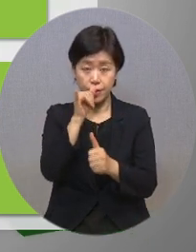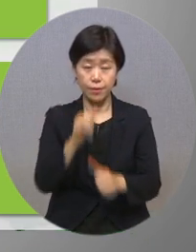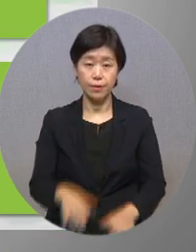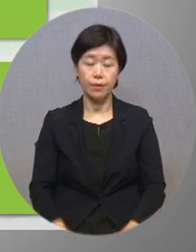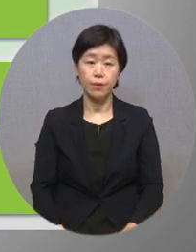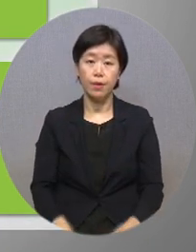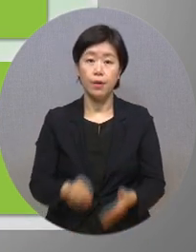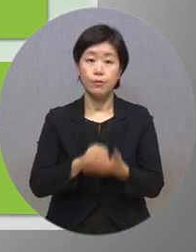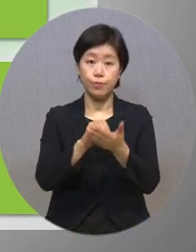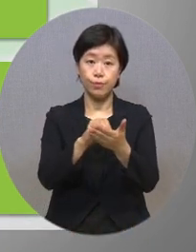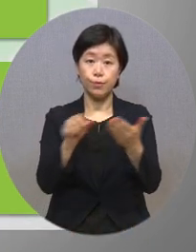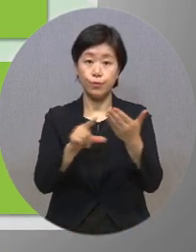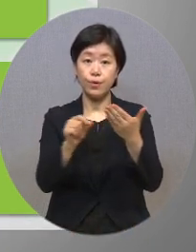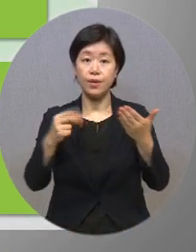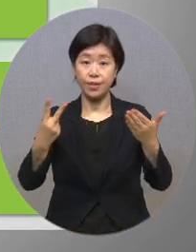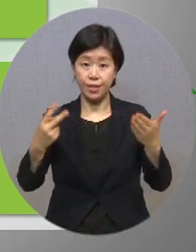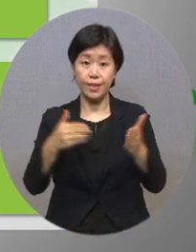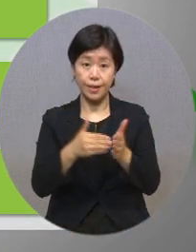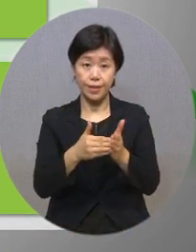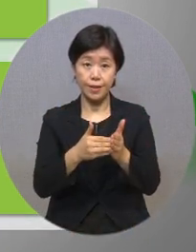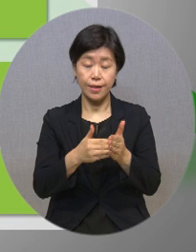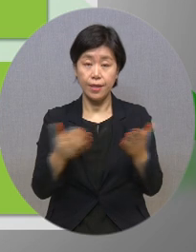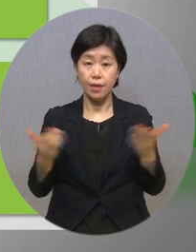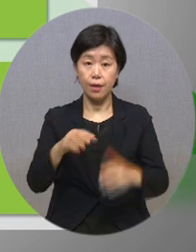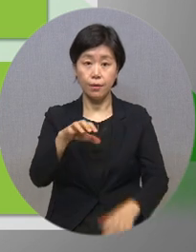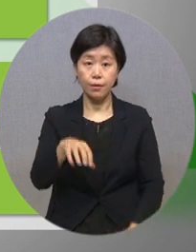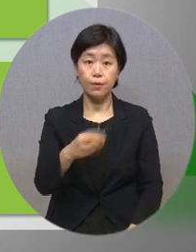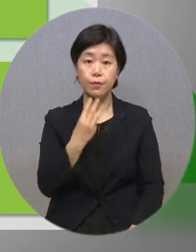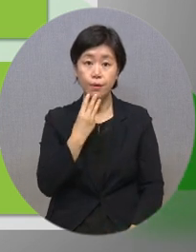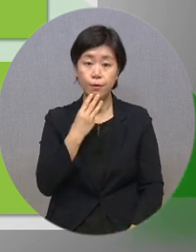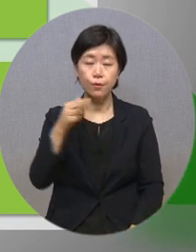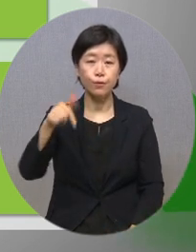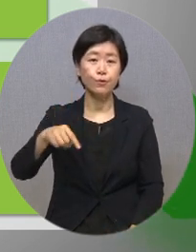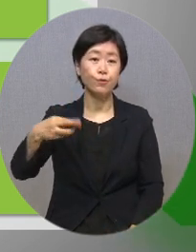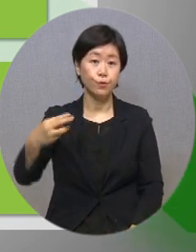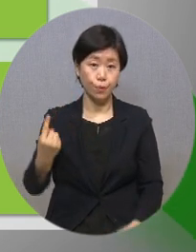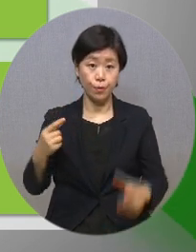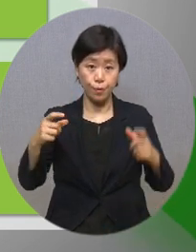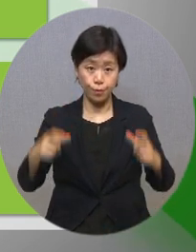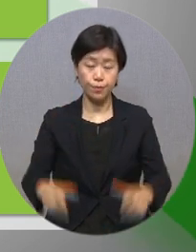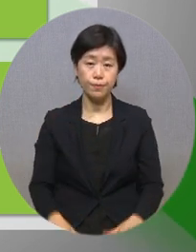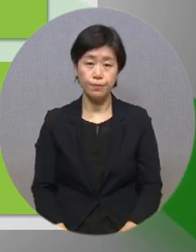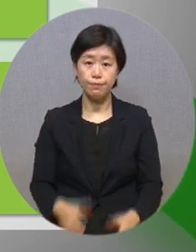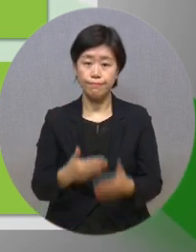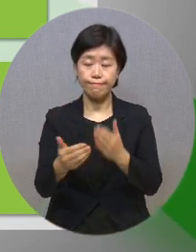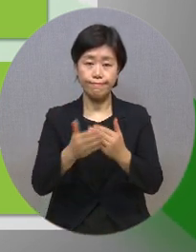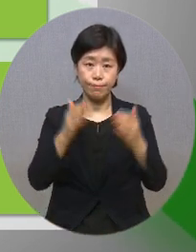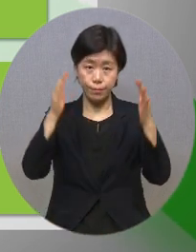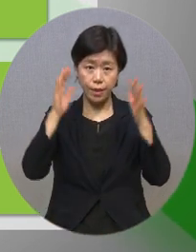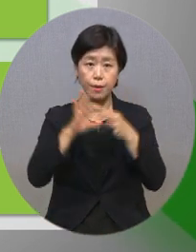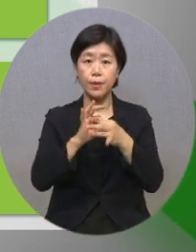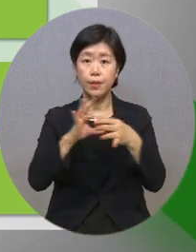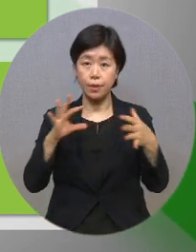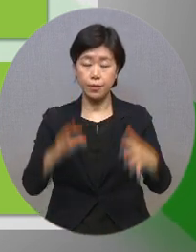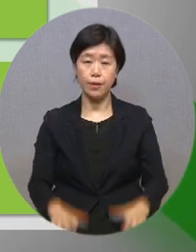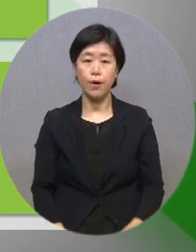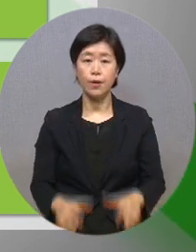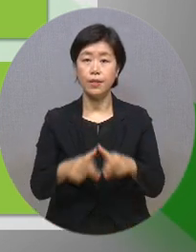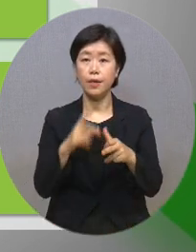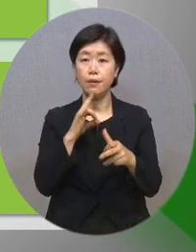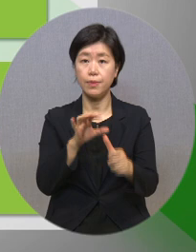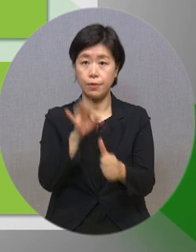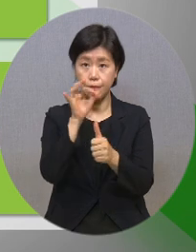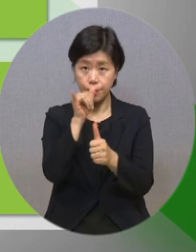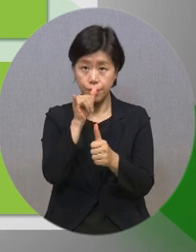2일까지며 근무지는 서울시 구로구입니다. 경력과 학력은 무관하며 장애인만 채용합니다.